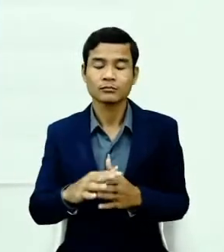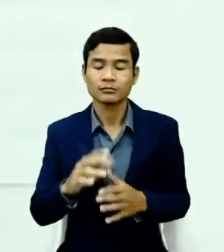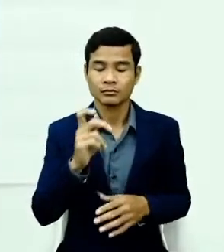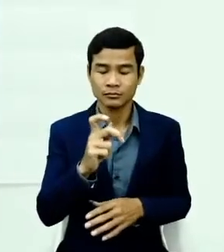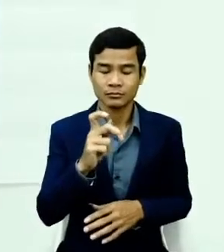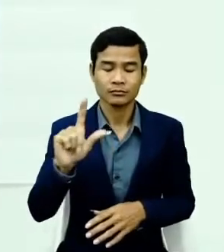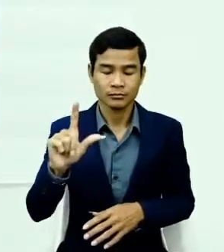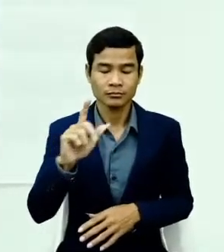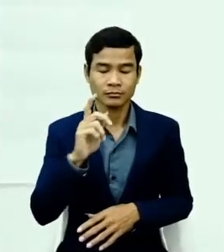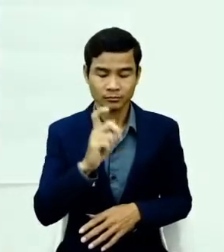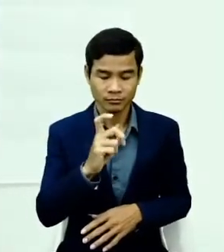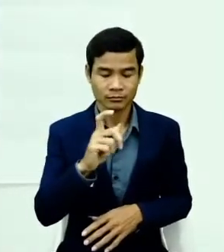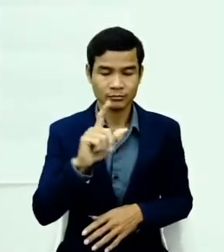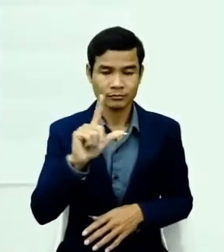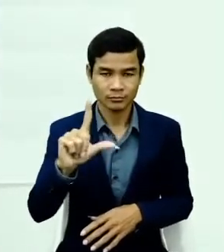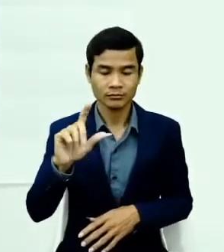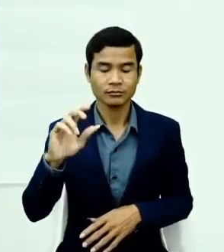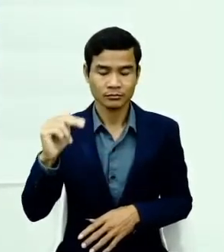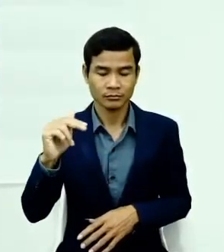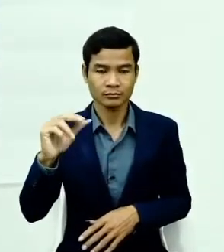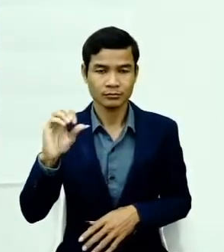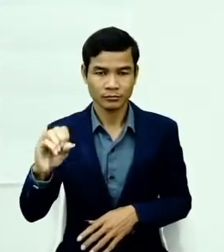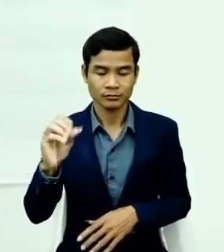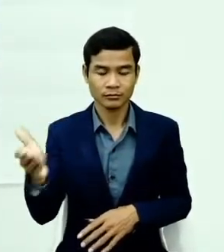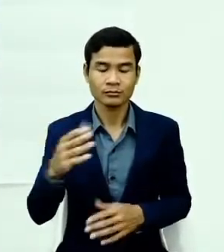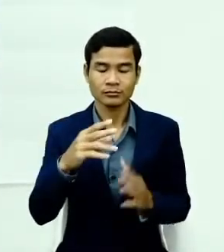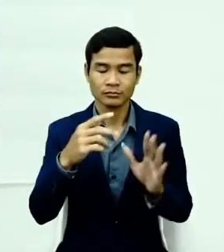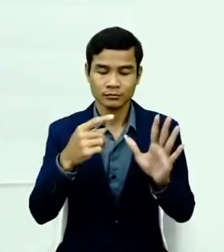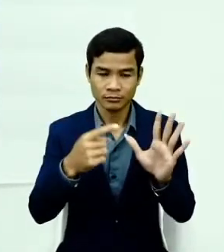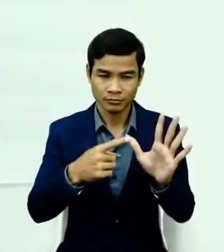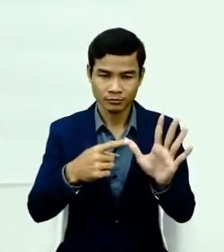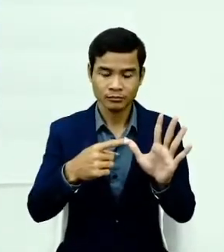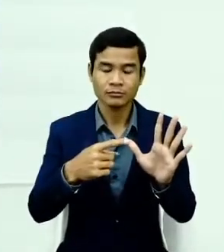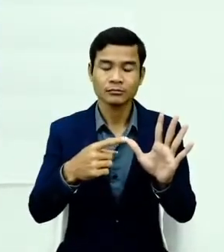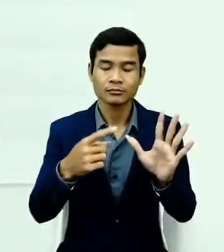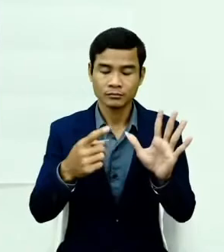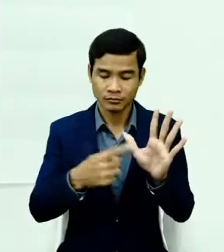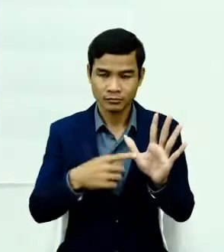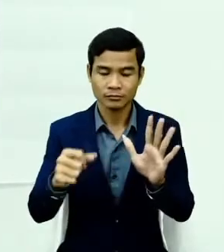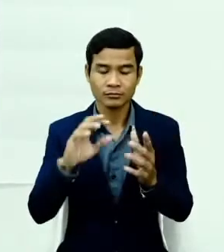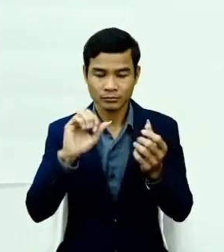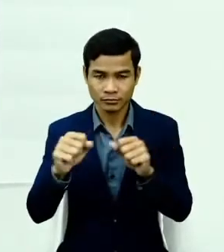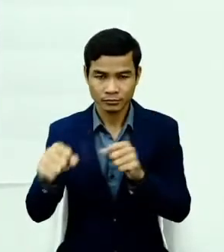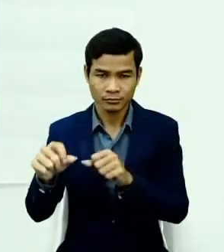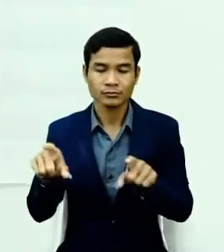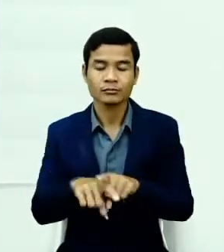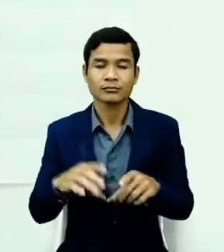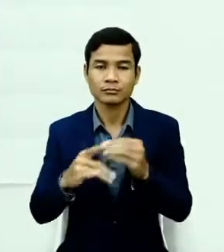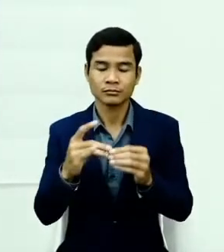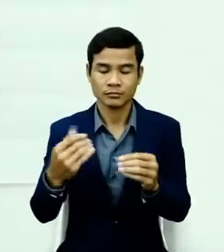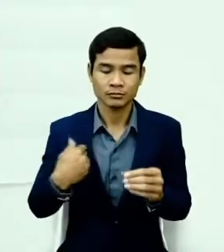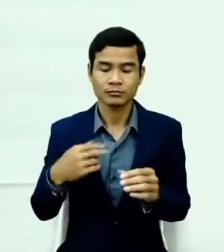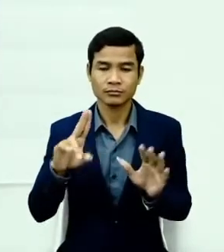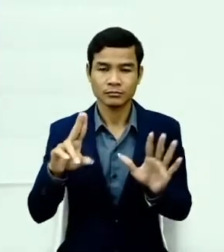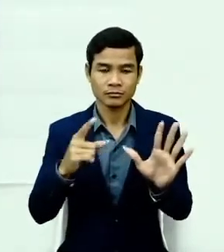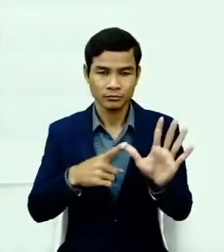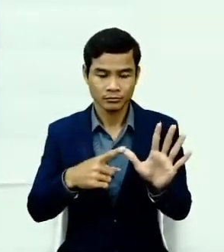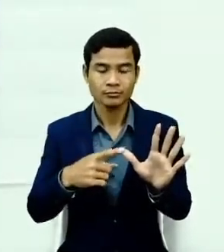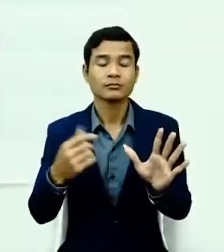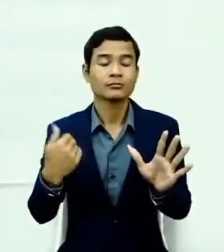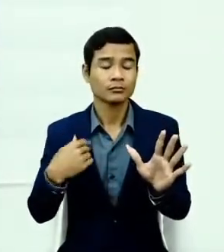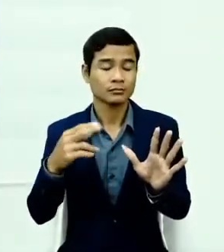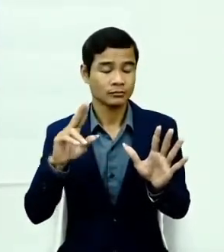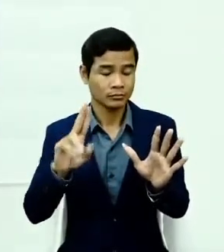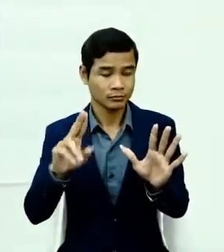ងស្រៈចា៎ស្រៈអាស្រៈអេដែលមានសូផ្ដួលគឺទៅតាមព្យញ្ជនៈពូអគឺអ៊ីអ៊ីអ៊ីចា៎យ៉ាងអ្ន